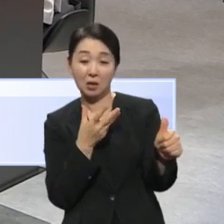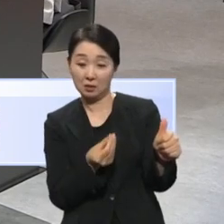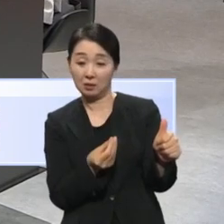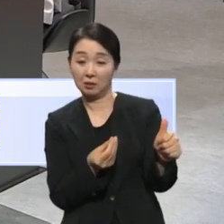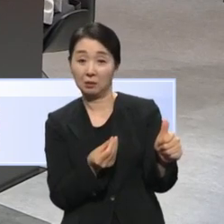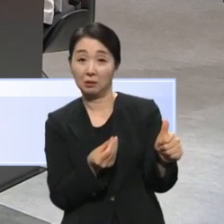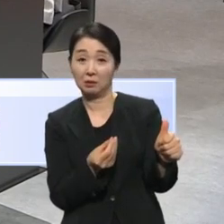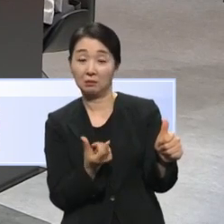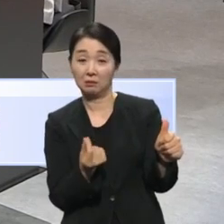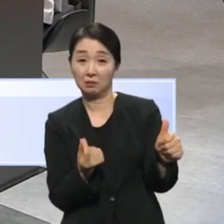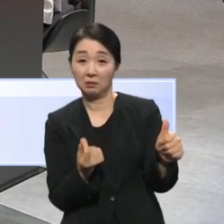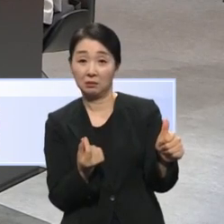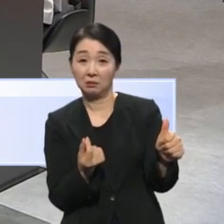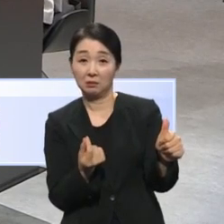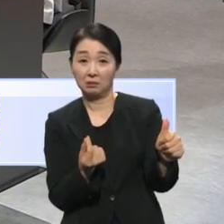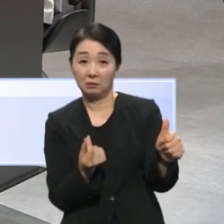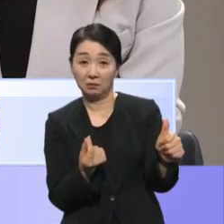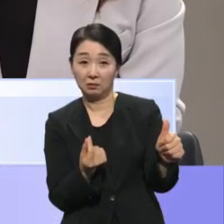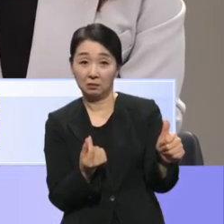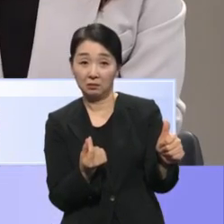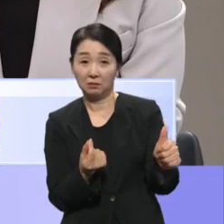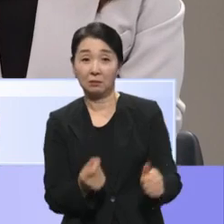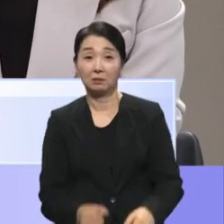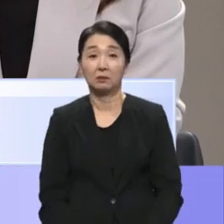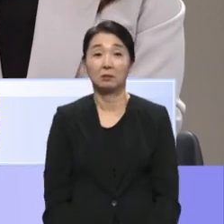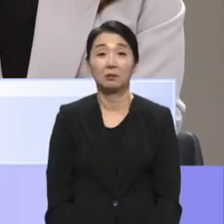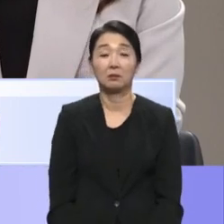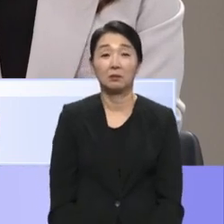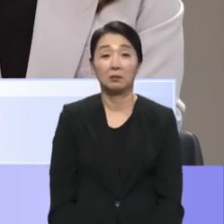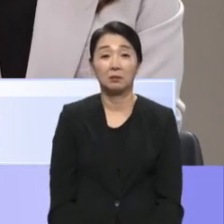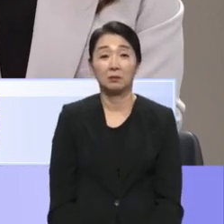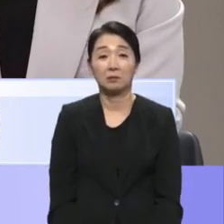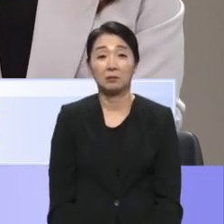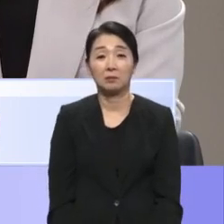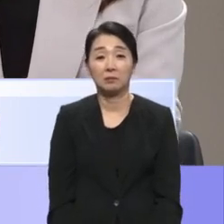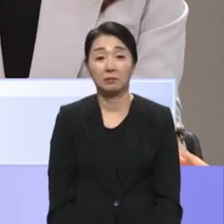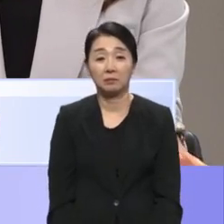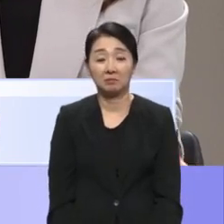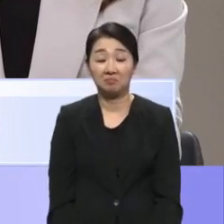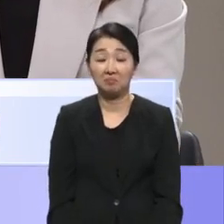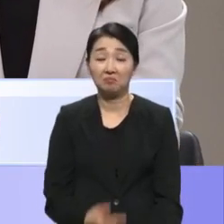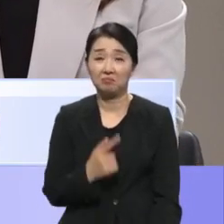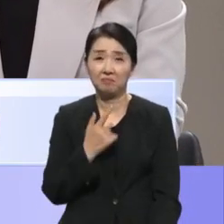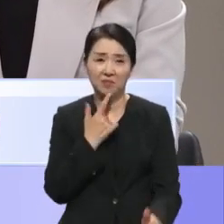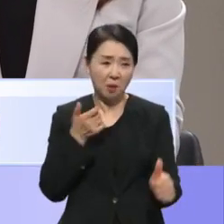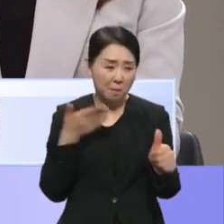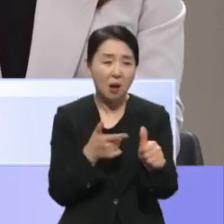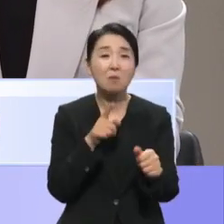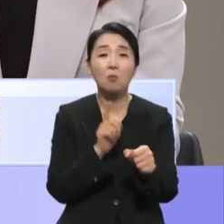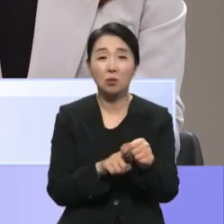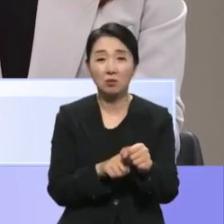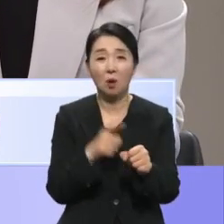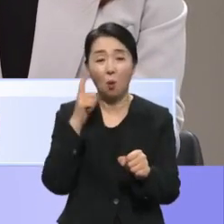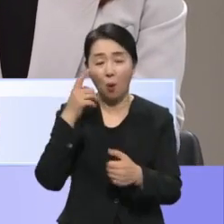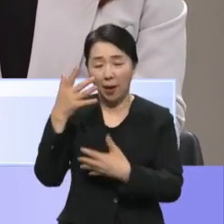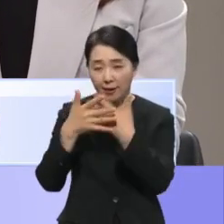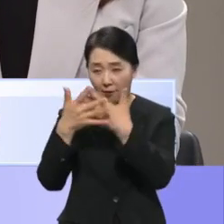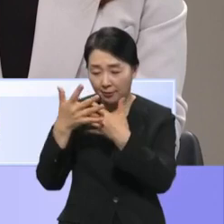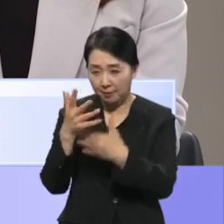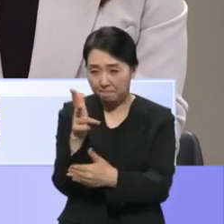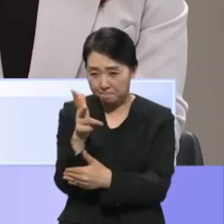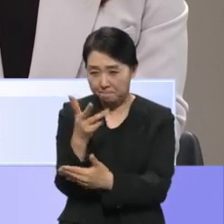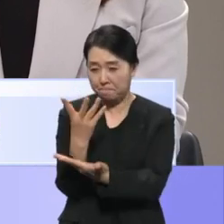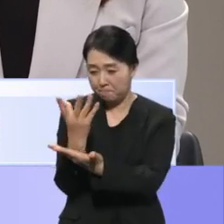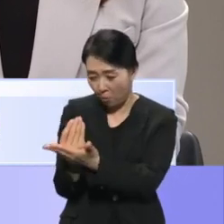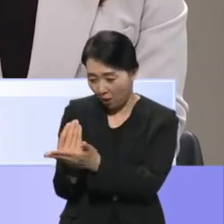있겠군요.아,그런 분석도있군요. 네,가능합니다. 수사담당경찰관